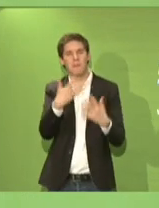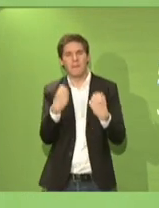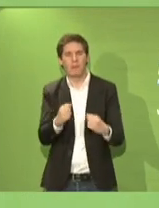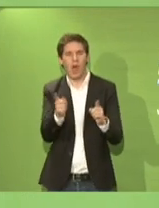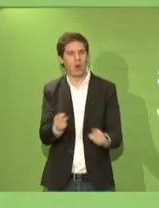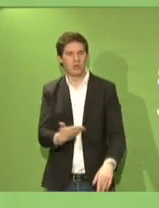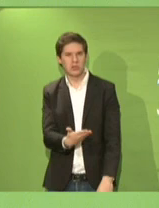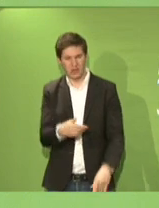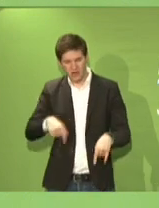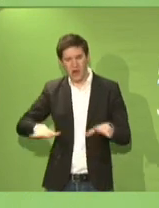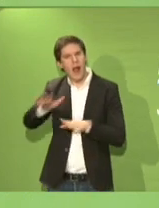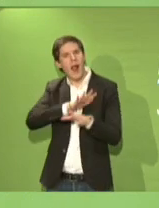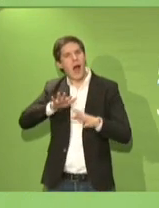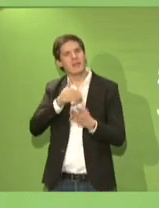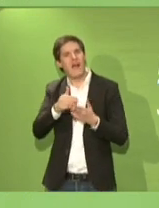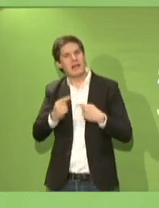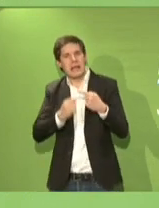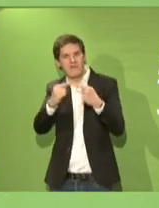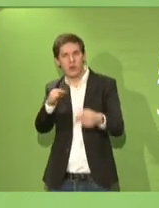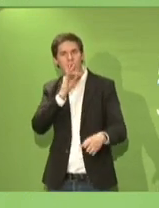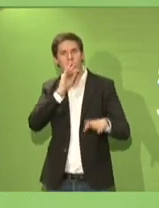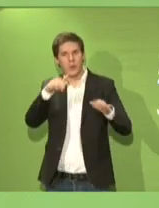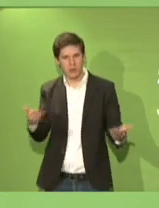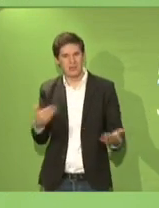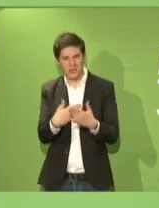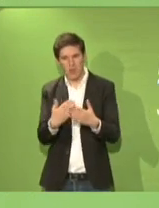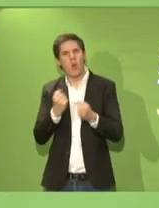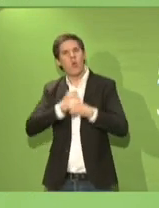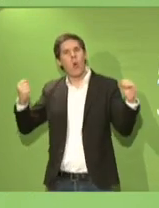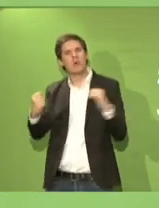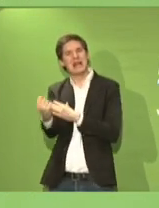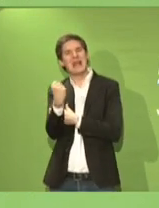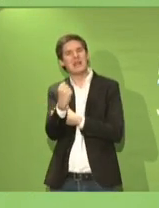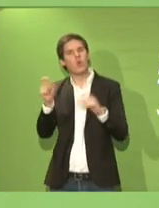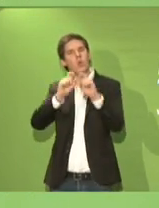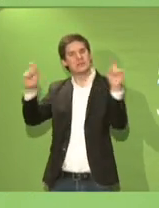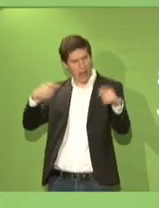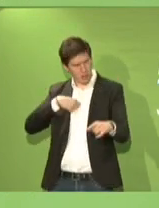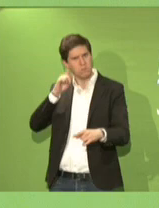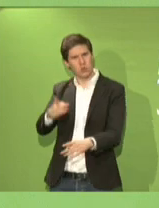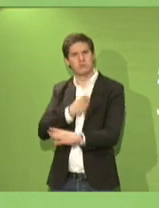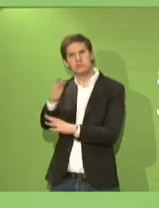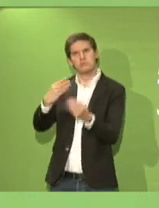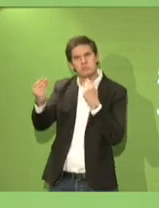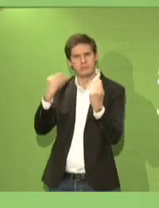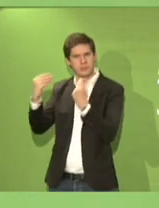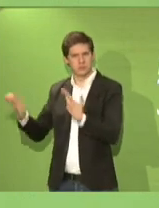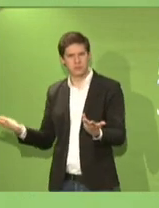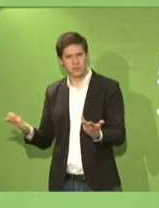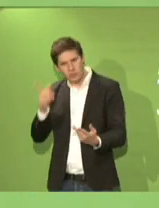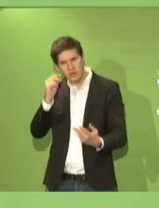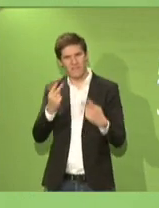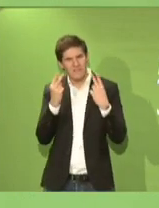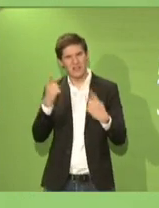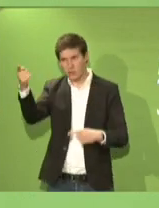Land weiterentwickeln kann. Darüber muss man mit den großen Energiekonzernen in diesem Land sprechen. Und daraus müssen Sie sich auch sagen lassen, dass Sie riskieren,